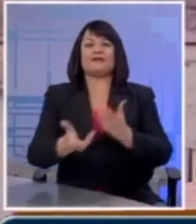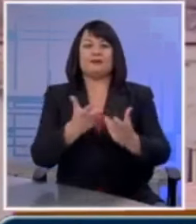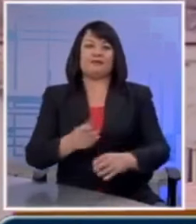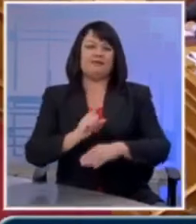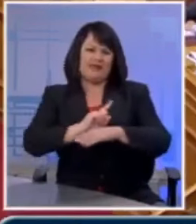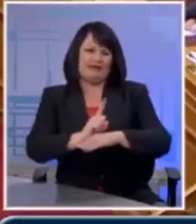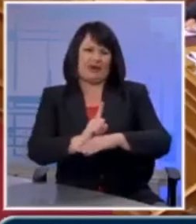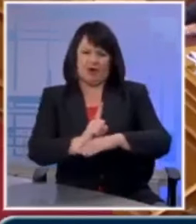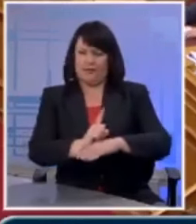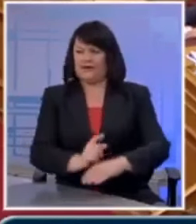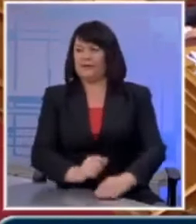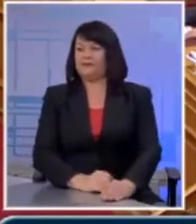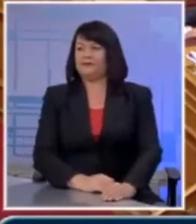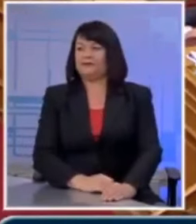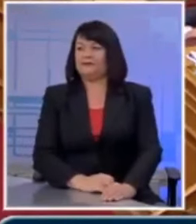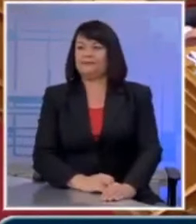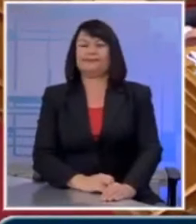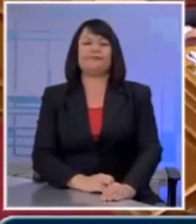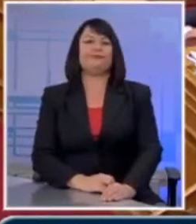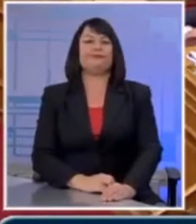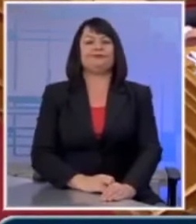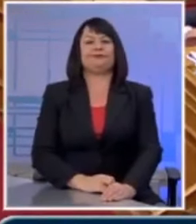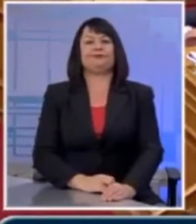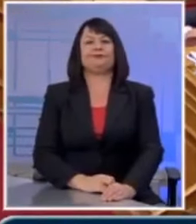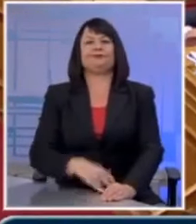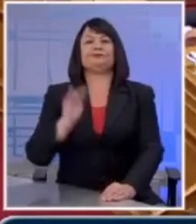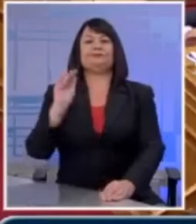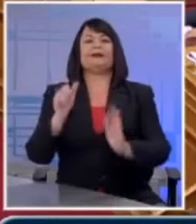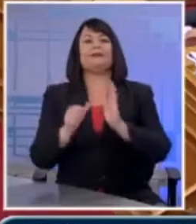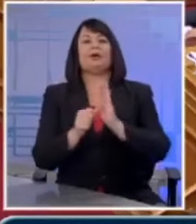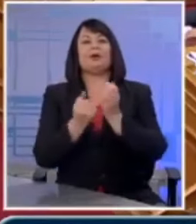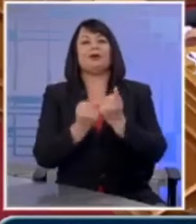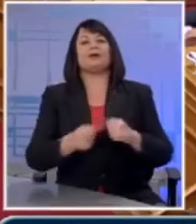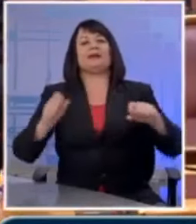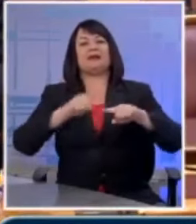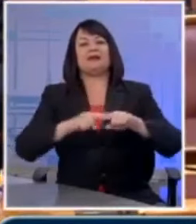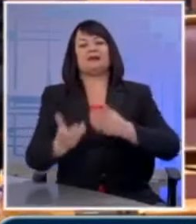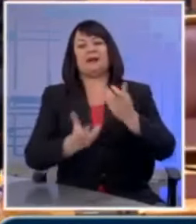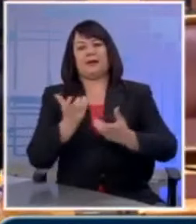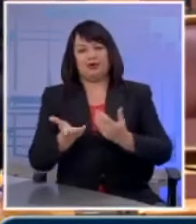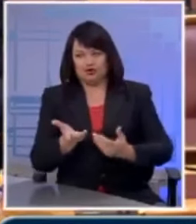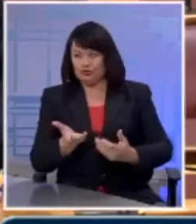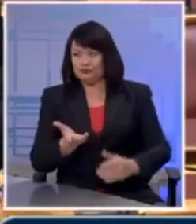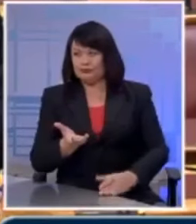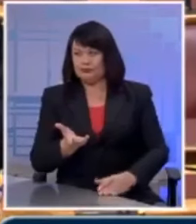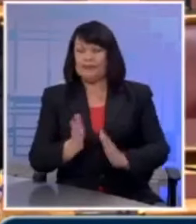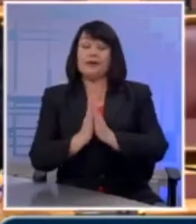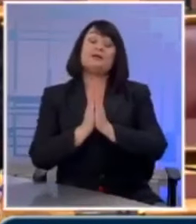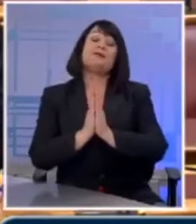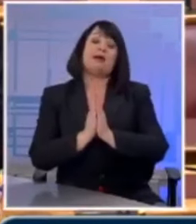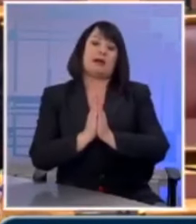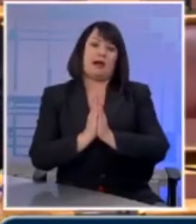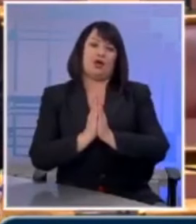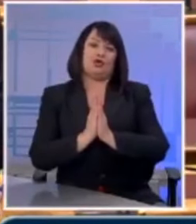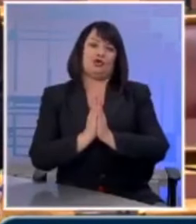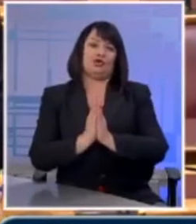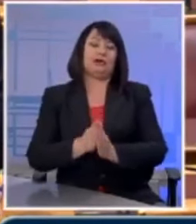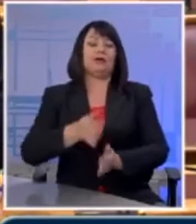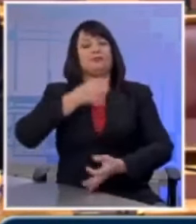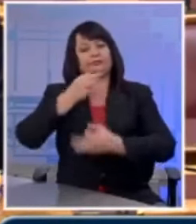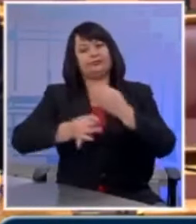Δευτερόλεπτα, κύριε Πρόεδρε. Κύριε Πρόεδρε των Ανεξαρτήτων Ελλήνων, θα σας παρακαλούσω όταν κάνετε